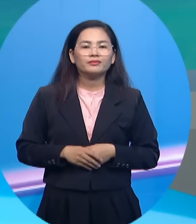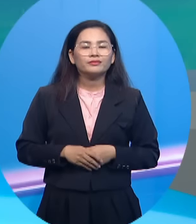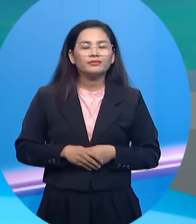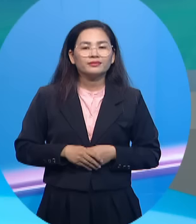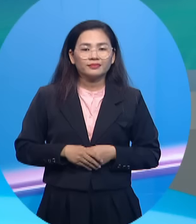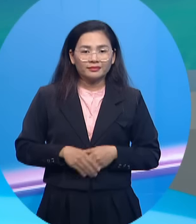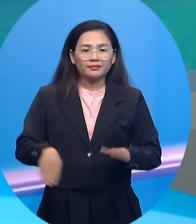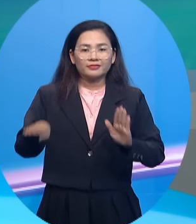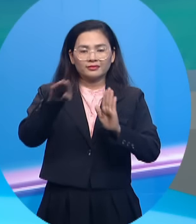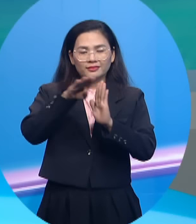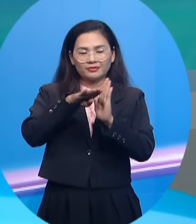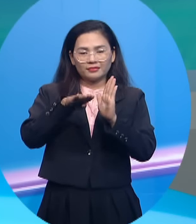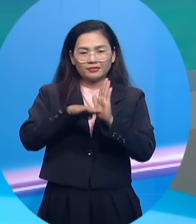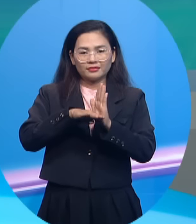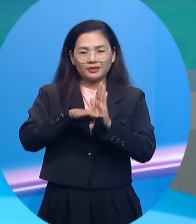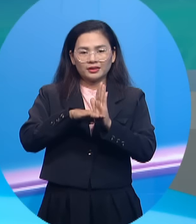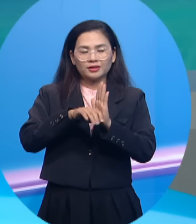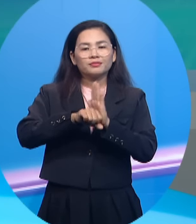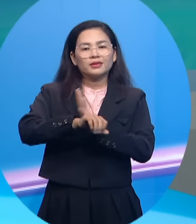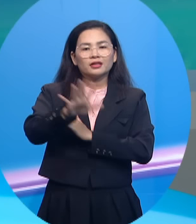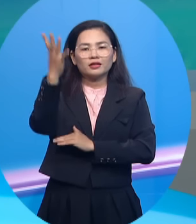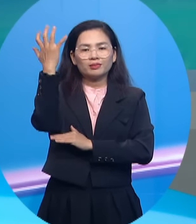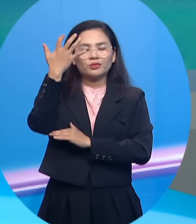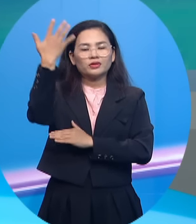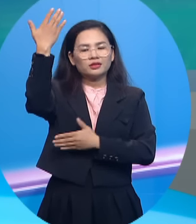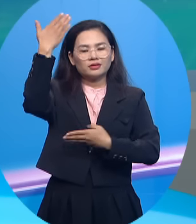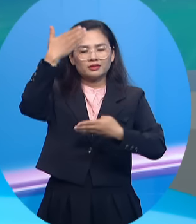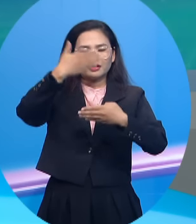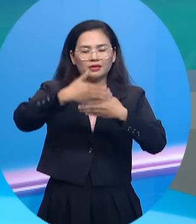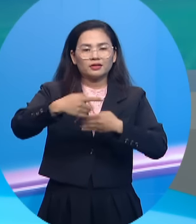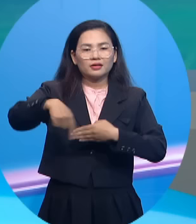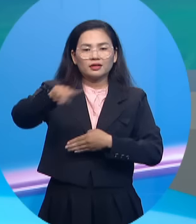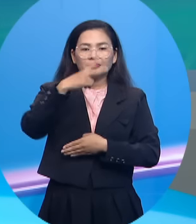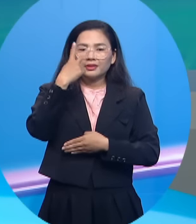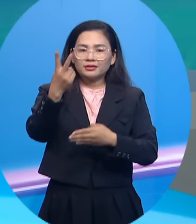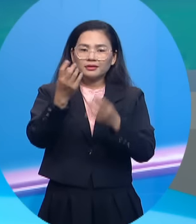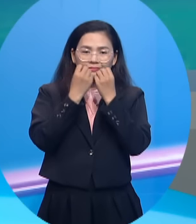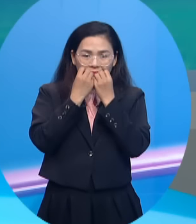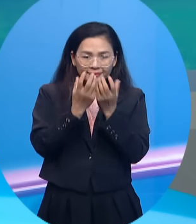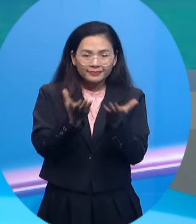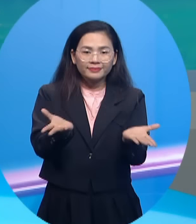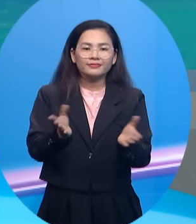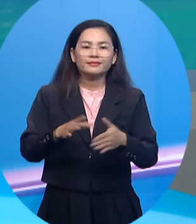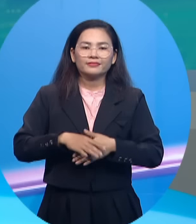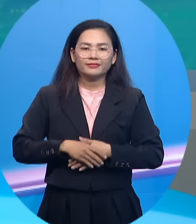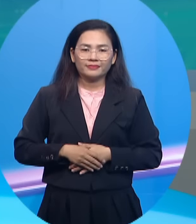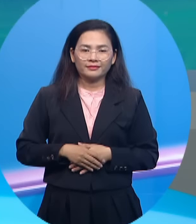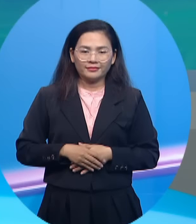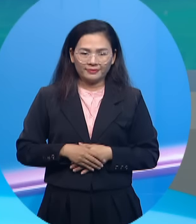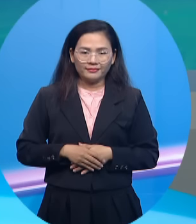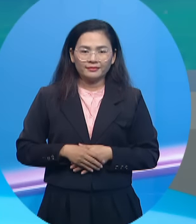Thông tin vừa rồi đã khép lại bản tin buổi trưa của Đài Truyền hình Thành phố Hồ Chí Minh. Cảm ơn quý vị đã quan tâm theo dõi. Xin kính chào tạm biệt.